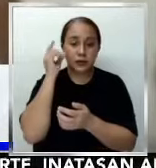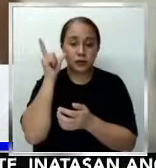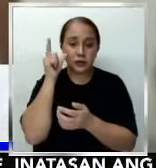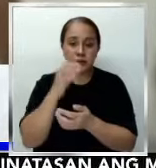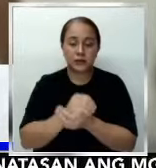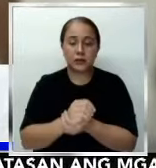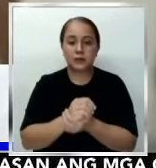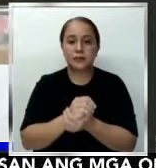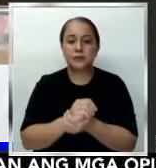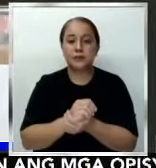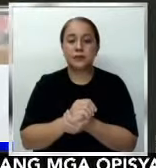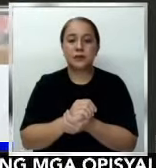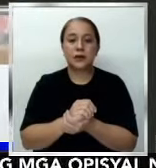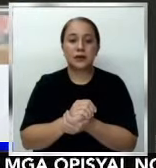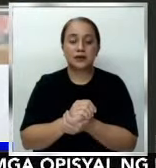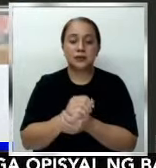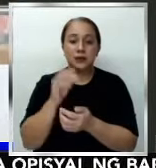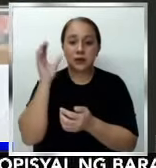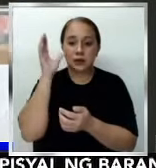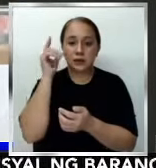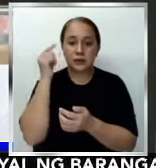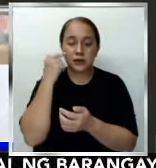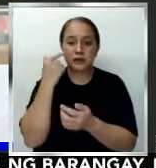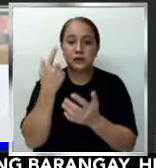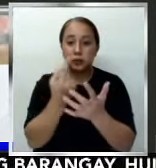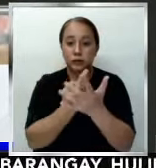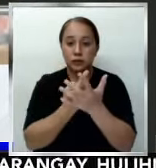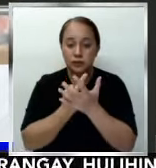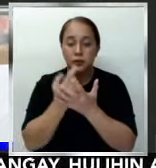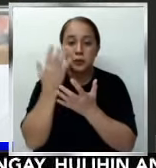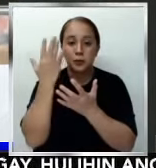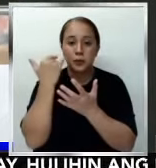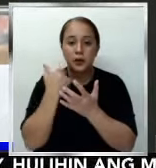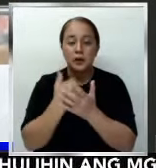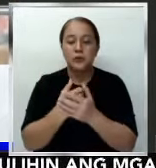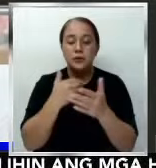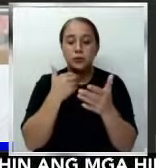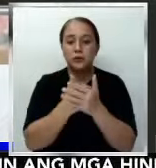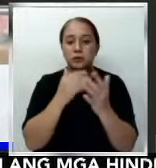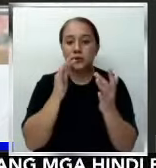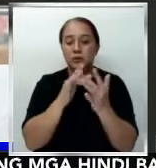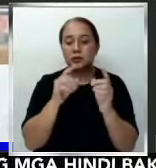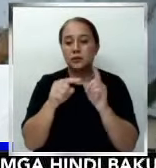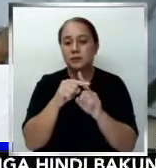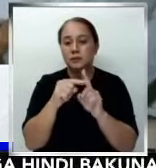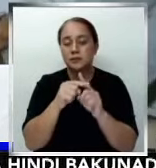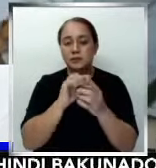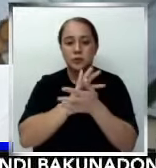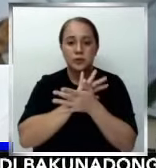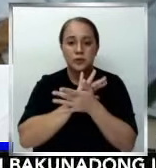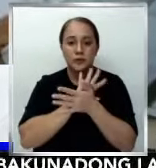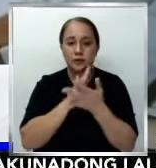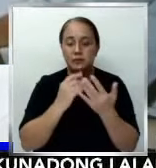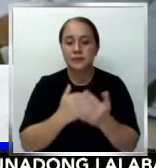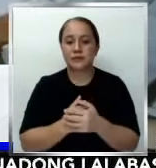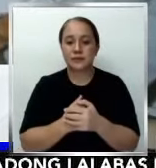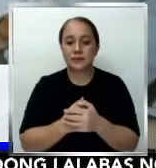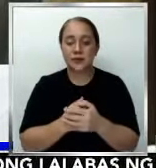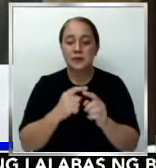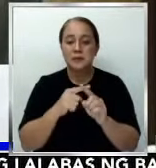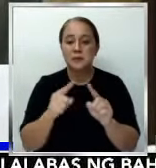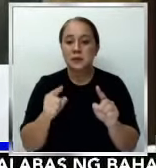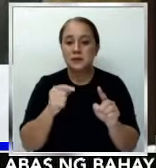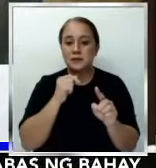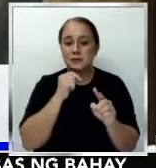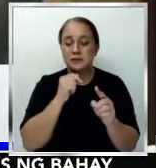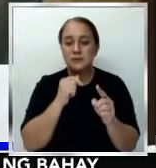Secretary Carlito Galvez, naka-quarantine matapos maging close contact ng mga nagpositibo sa COVID-19. Pero hindi pinalampas ang Pangulo